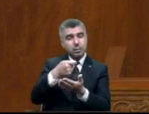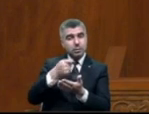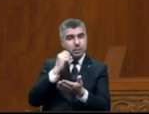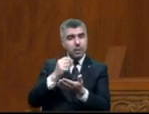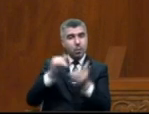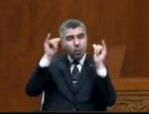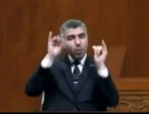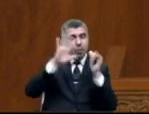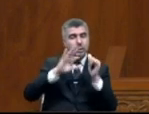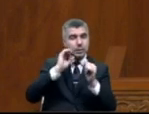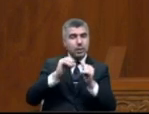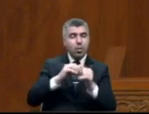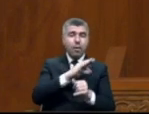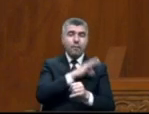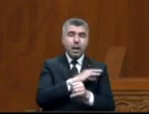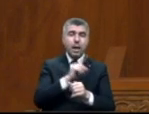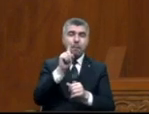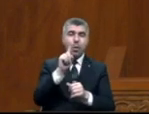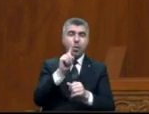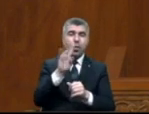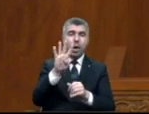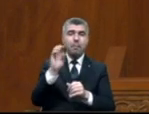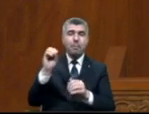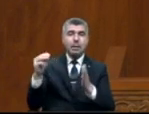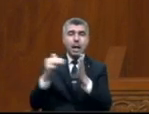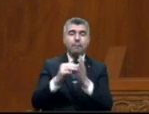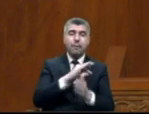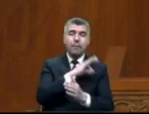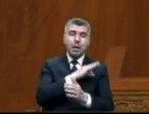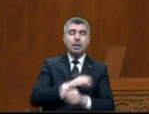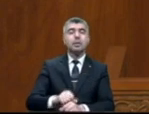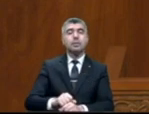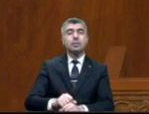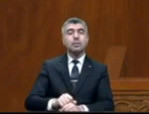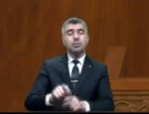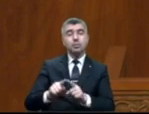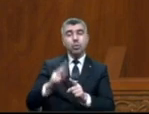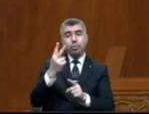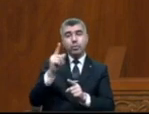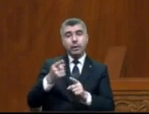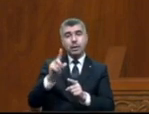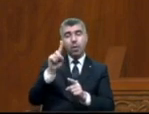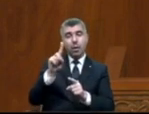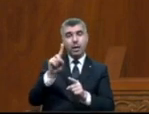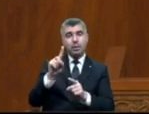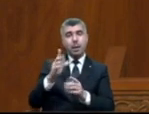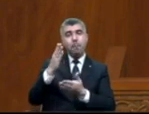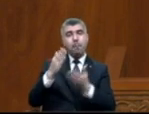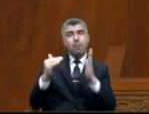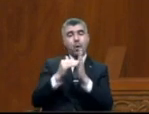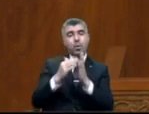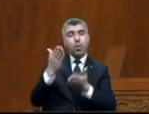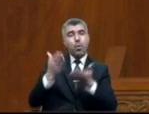7 مليون ديال القنطار لفائدة 1,400,000 مستفيد. الأعلاف المركبة 2.1 مليون قنطار